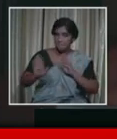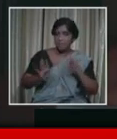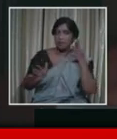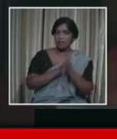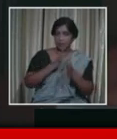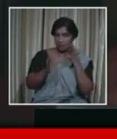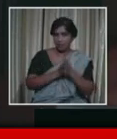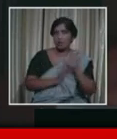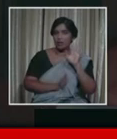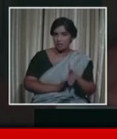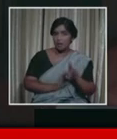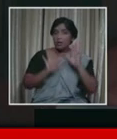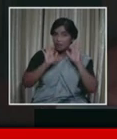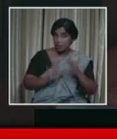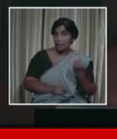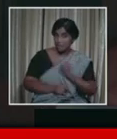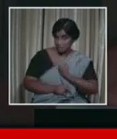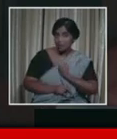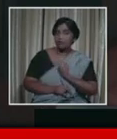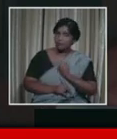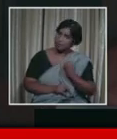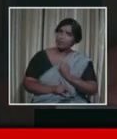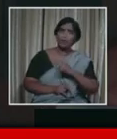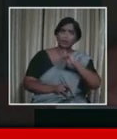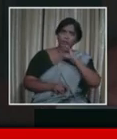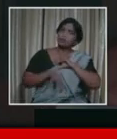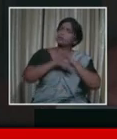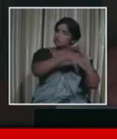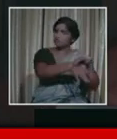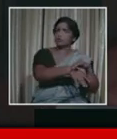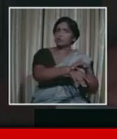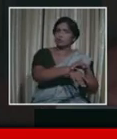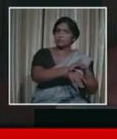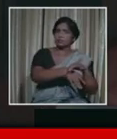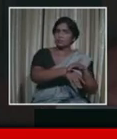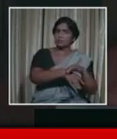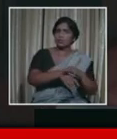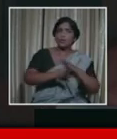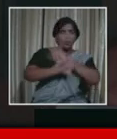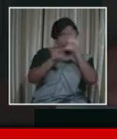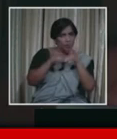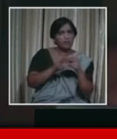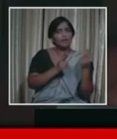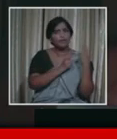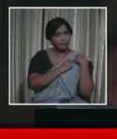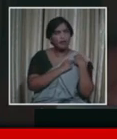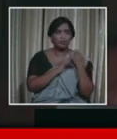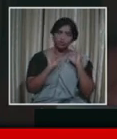තිබුණා. හැබැයි අපි වරදක් කරලා තියෙනවා නම් අපිට උසාවි ඉස්සරහට අරගෙන යන්න. සාමූහික වග කියන්න අපි හැමෝටම